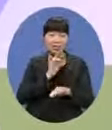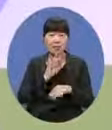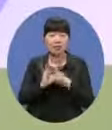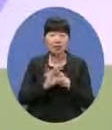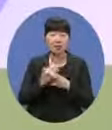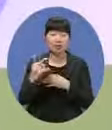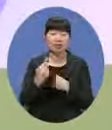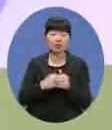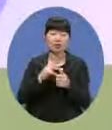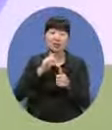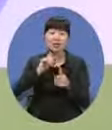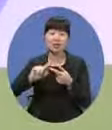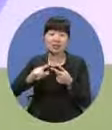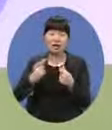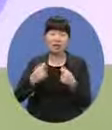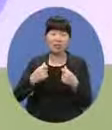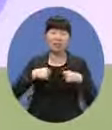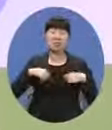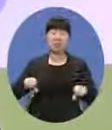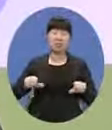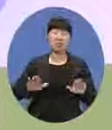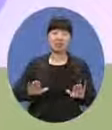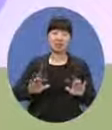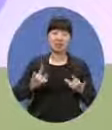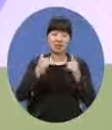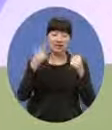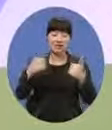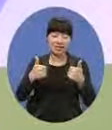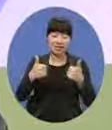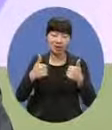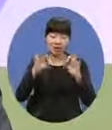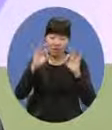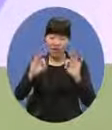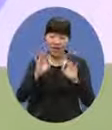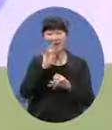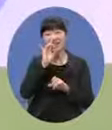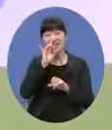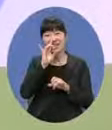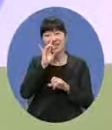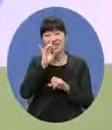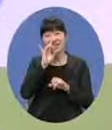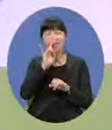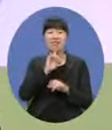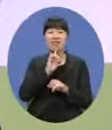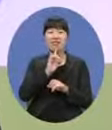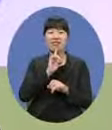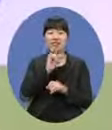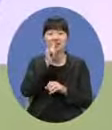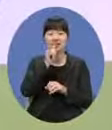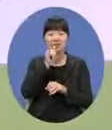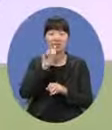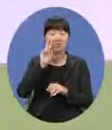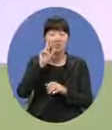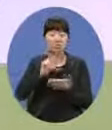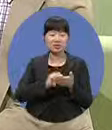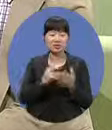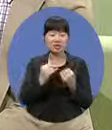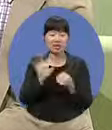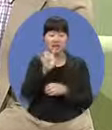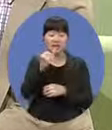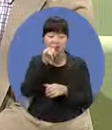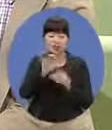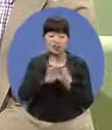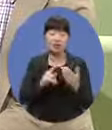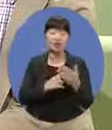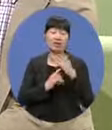그냥 집어 치웁니다 공부하다가 아 나 이번 스능 봐봤자 안 돼 막 이런 식으로 틀린 문제가 많이 나오면요 그 좌절 하거든요 정서적으로